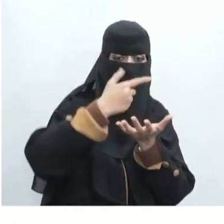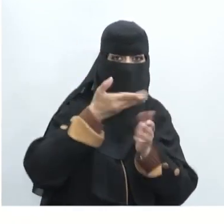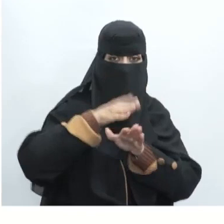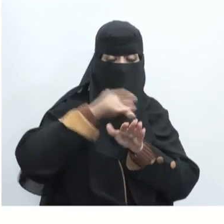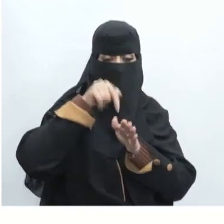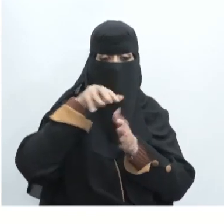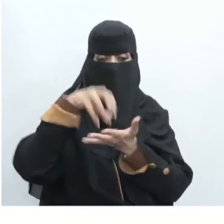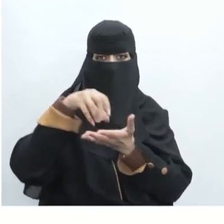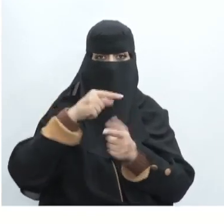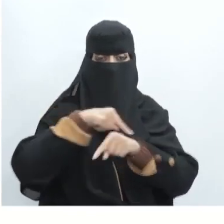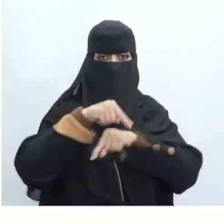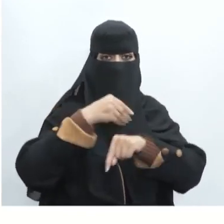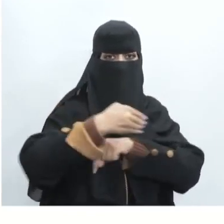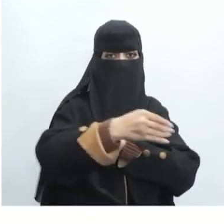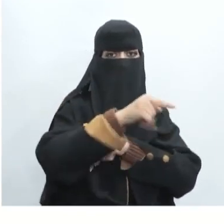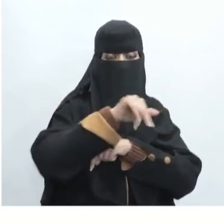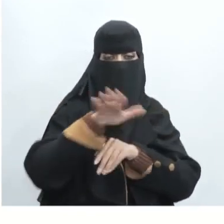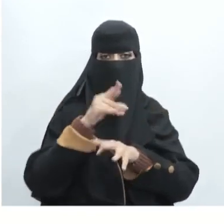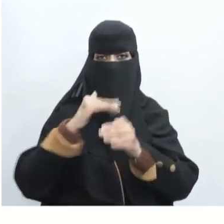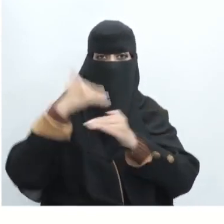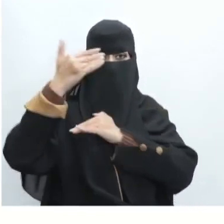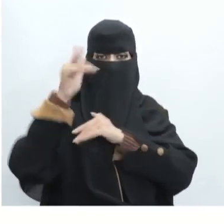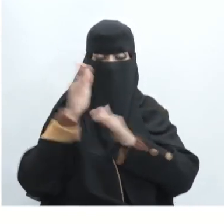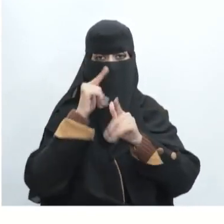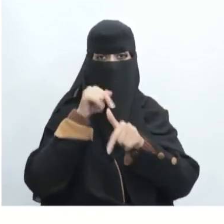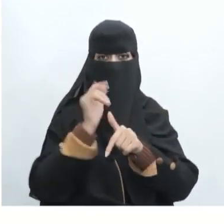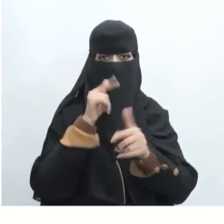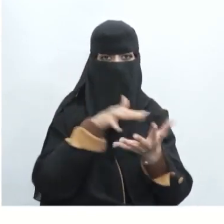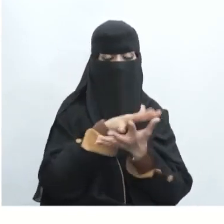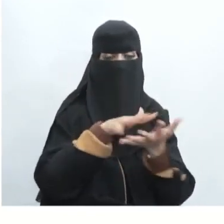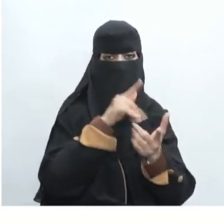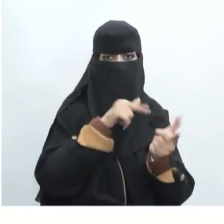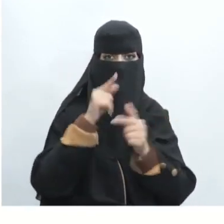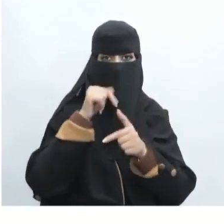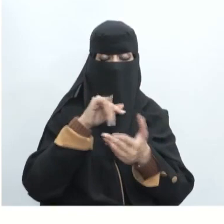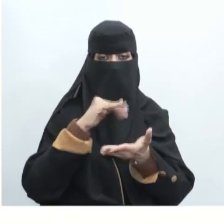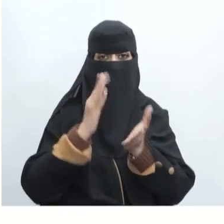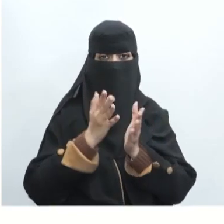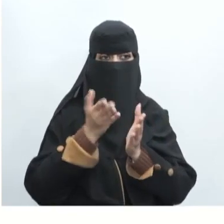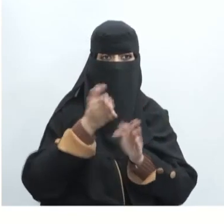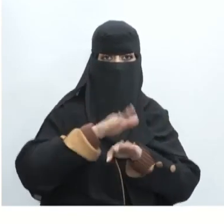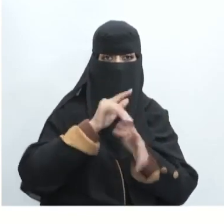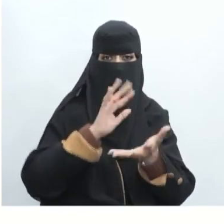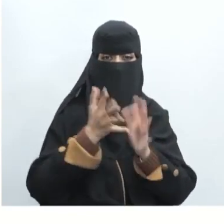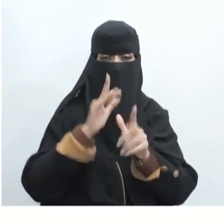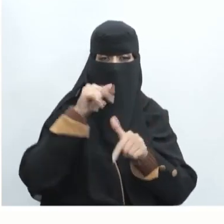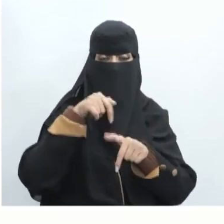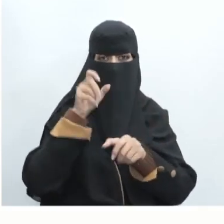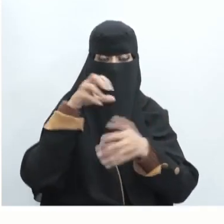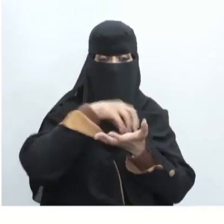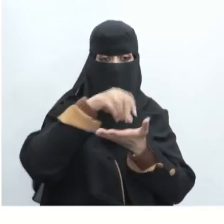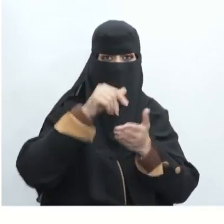الاستعمار ابنائي وبناته الطلاب وما خلفه من مشاكل على معظم البلدان